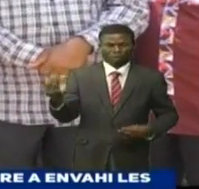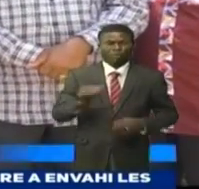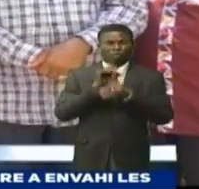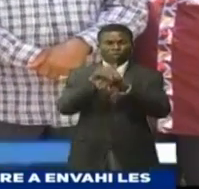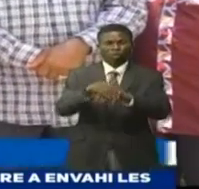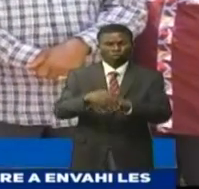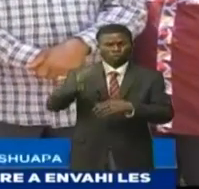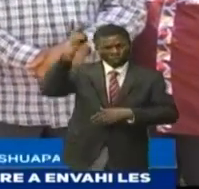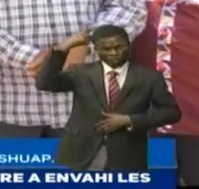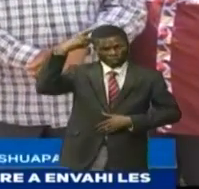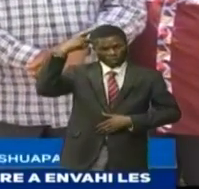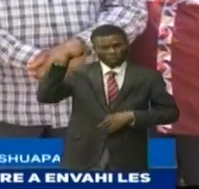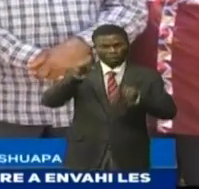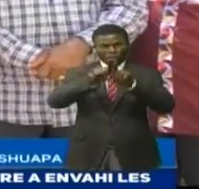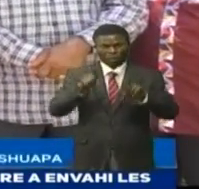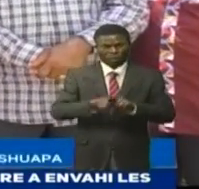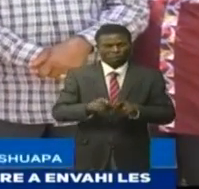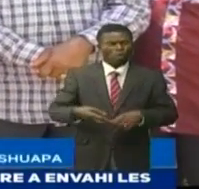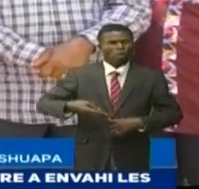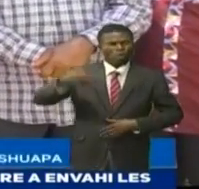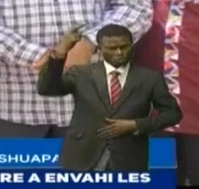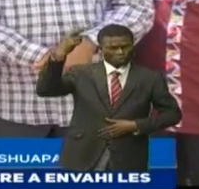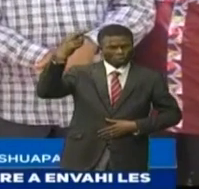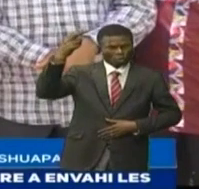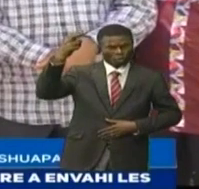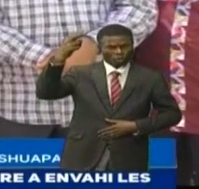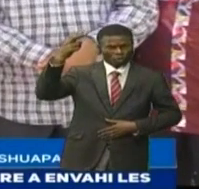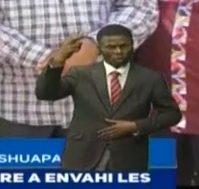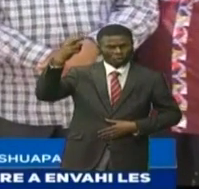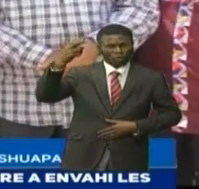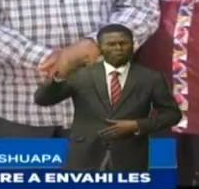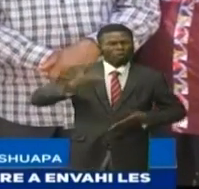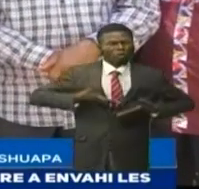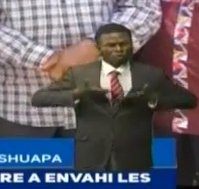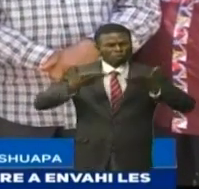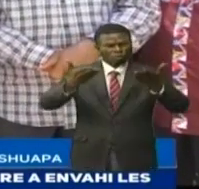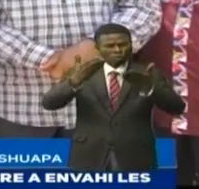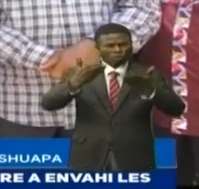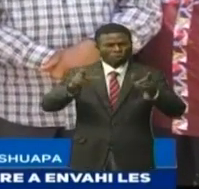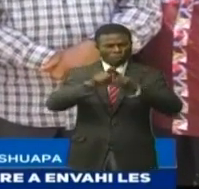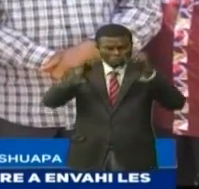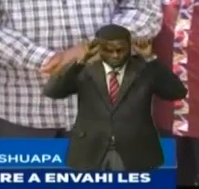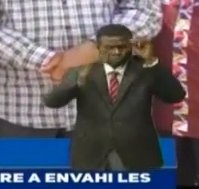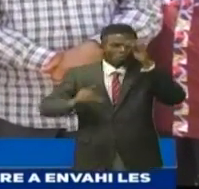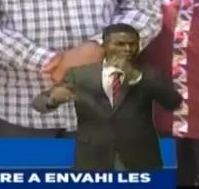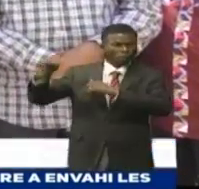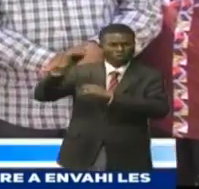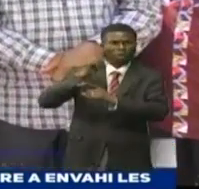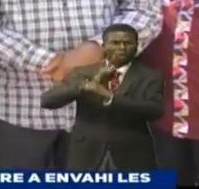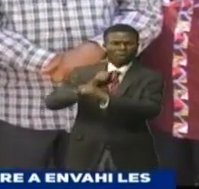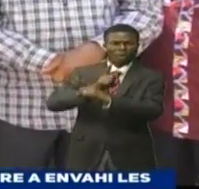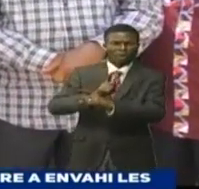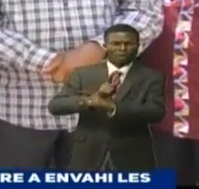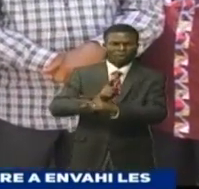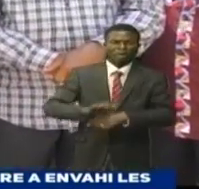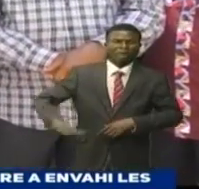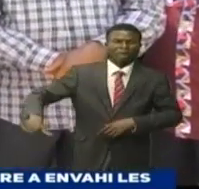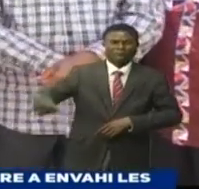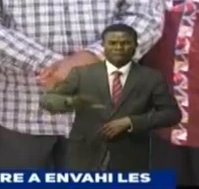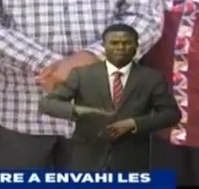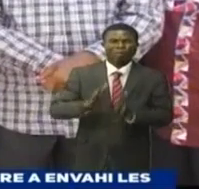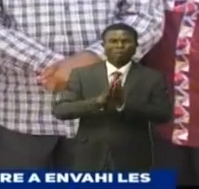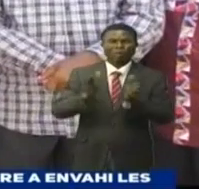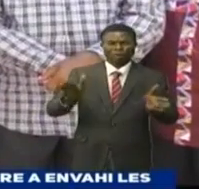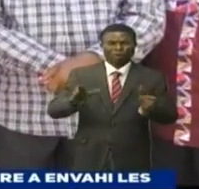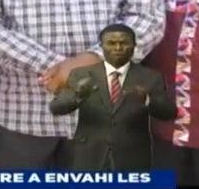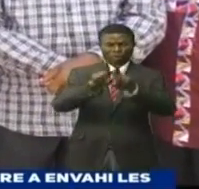engagement politique élevé au prix du sacrifice suprême à défendre l'intégrité territoriale